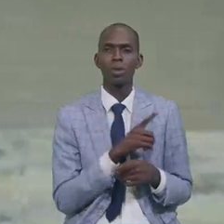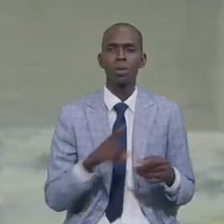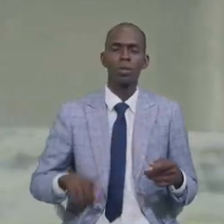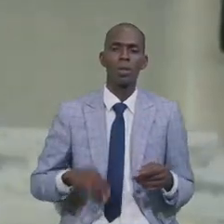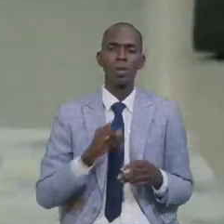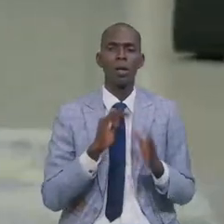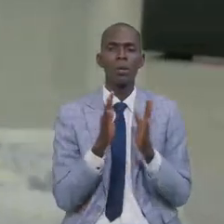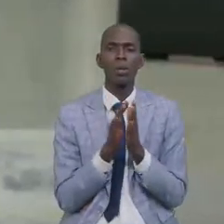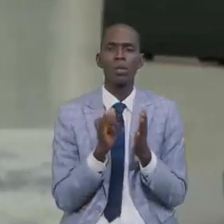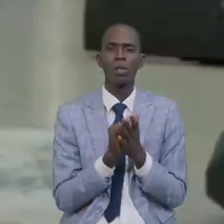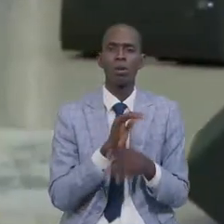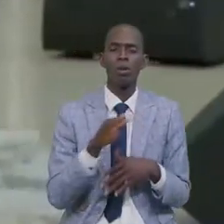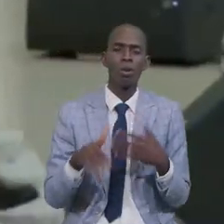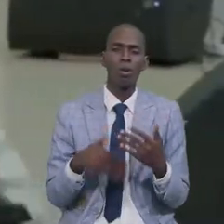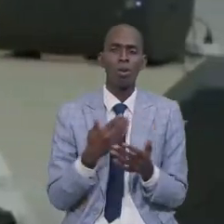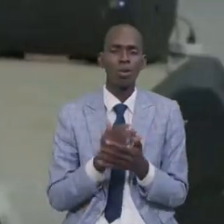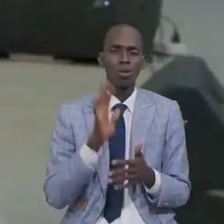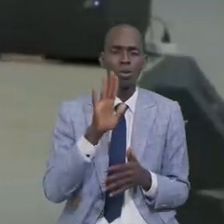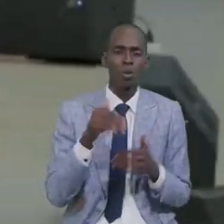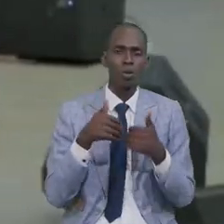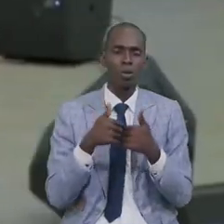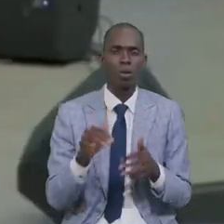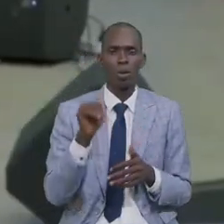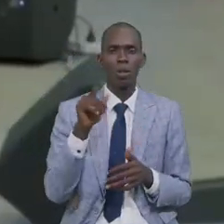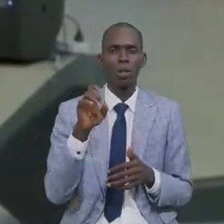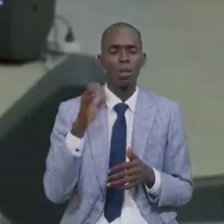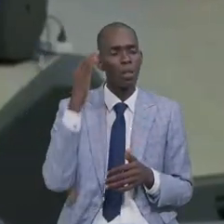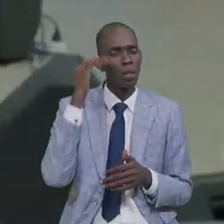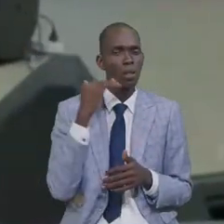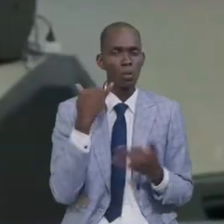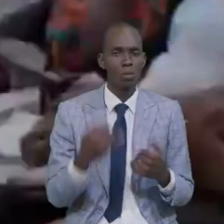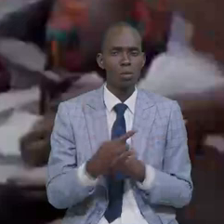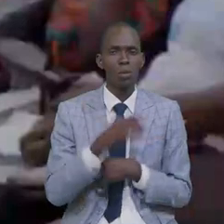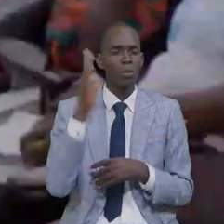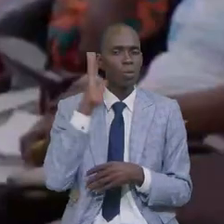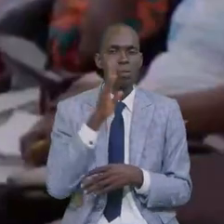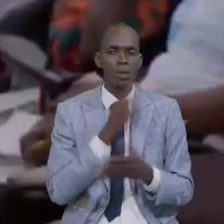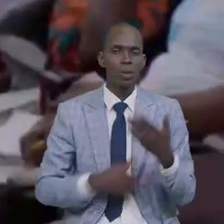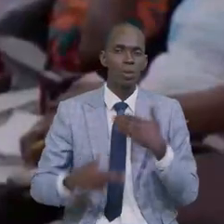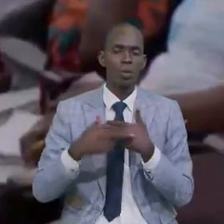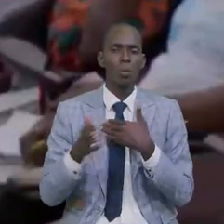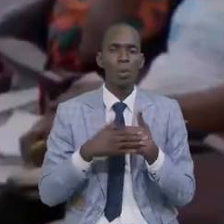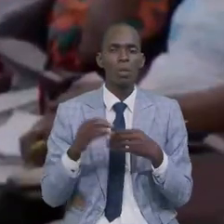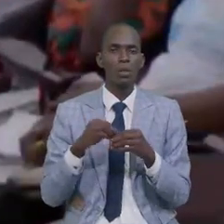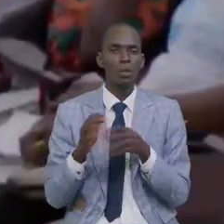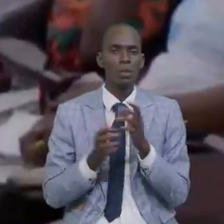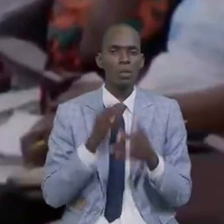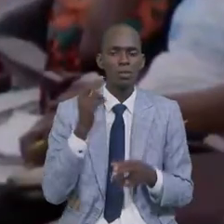le royaume. Je prie que le fer de hache que tu as perdu aujourd'hui, que Dieu le